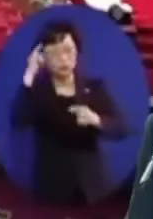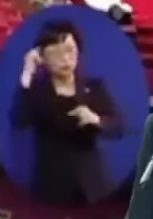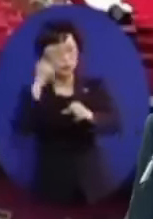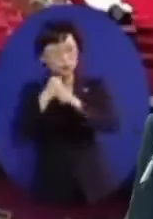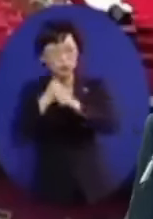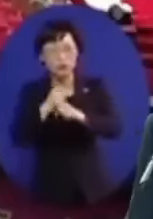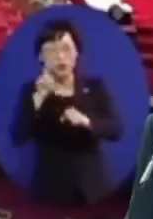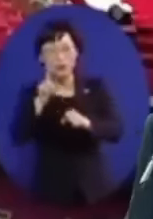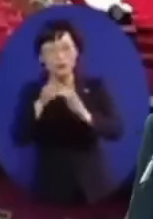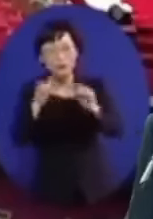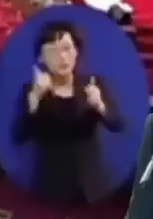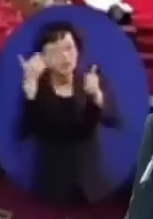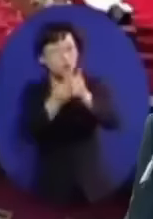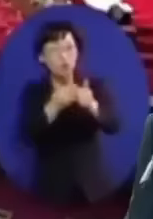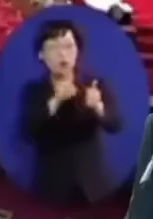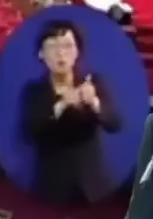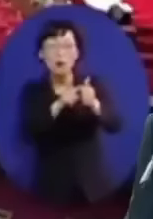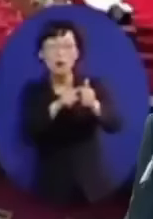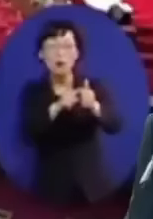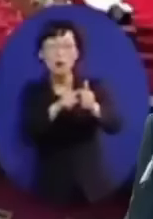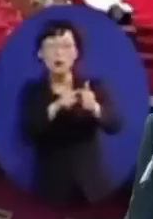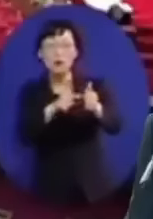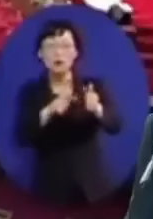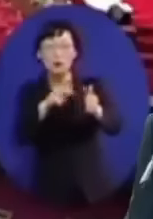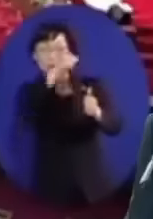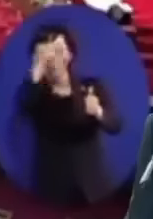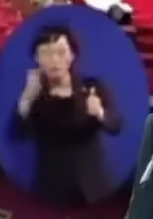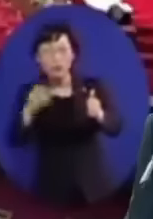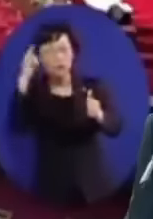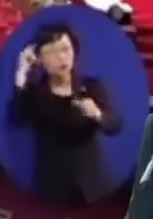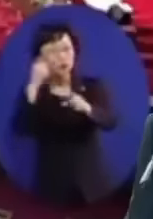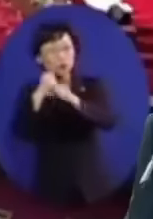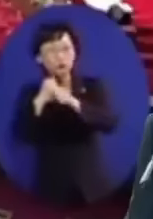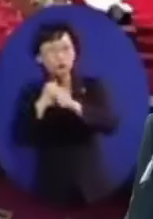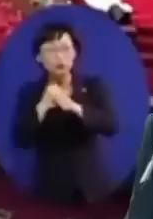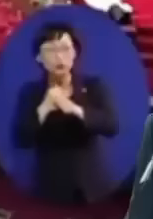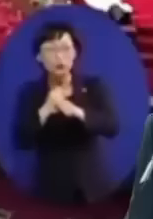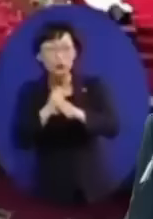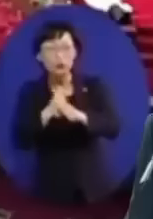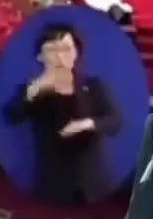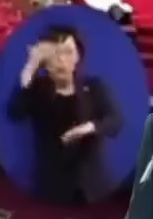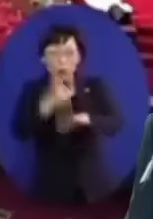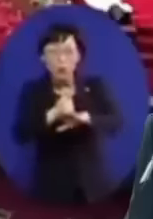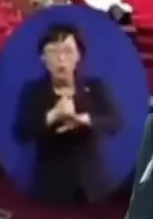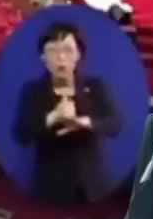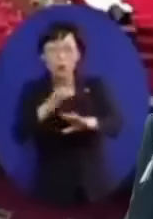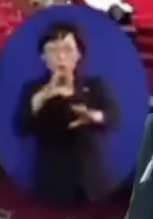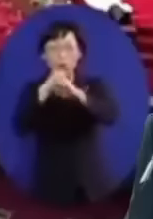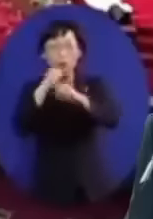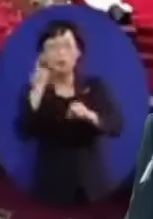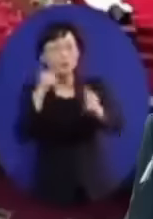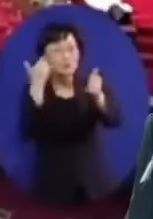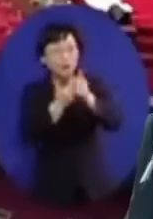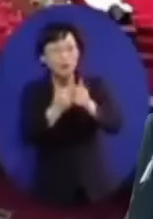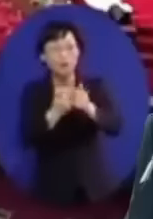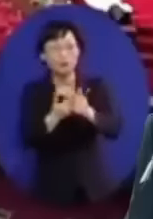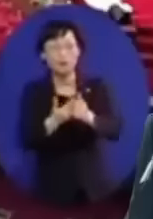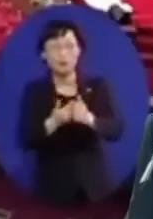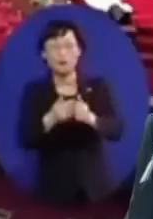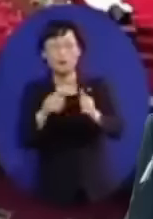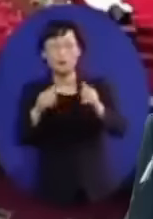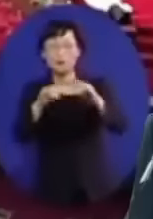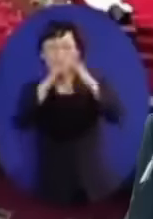이런 질문을 했습니다. 박사님은 한평생 역사 연구를 하신데 거기서 얻은 결론이 뭡니까? 인간 세상이 얻었다고